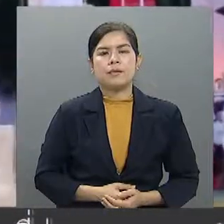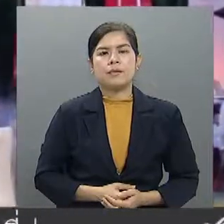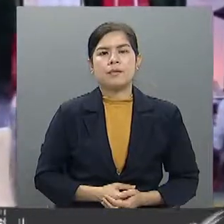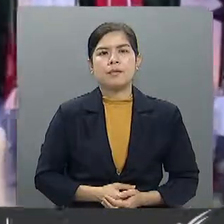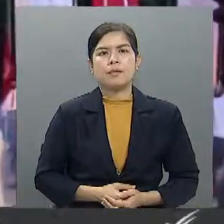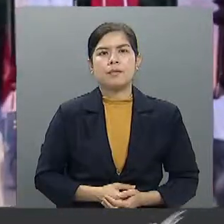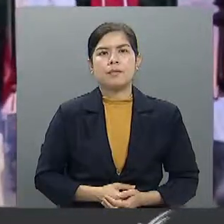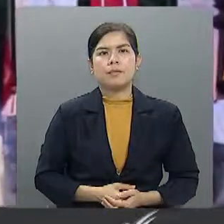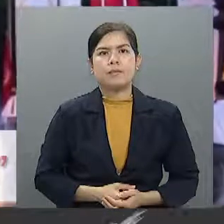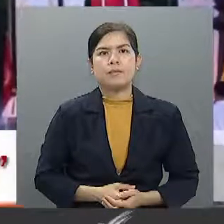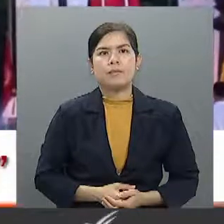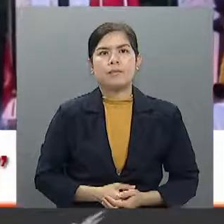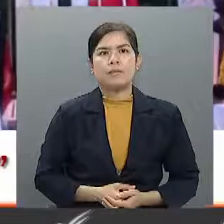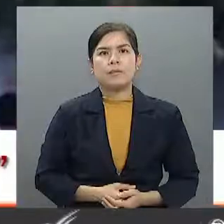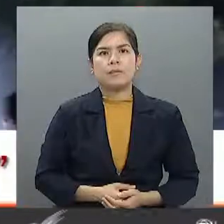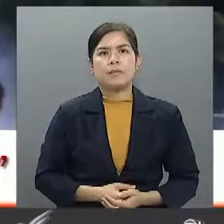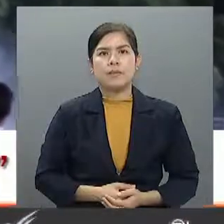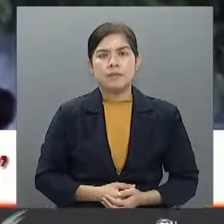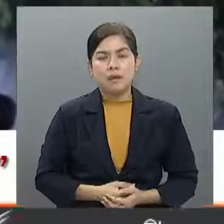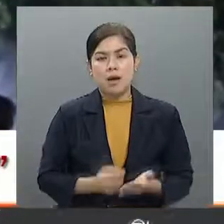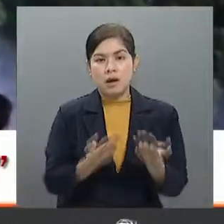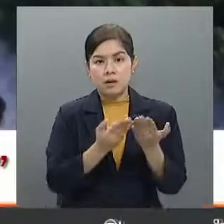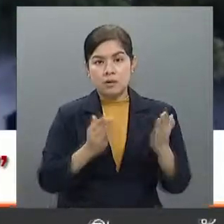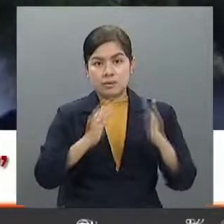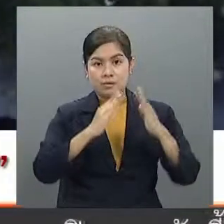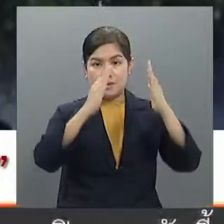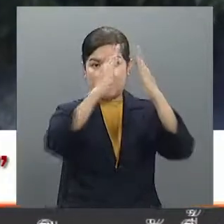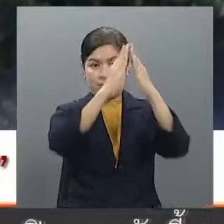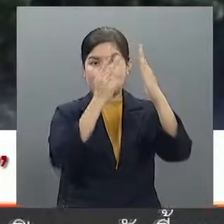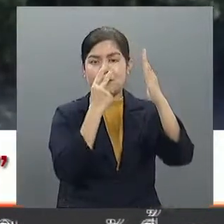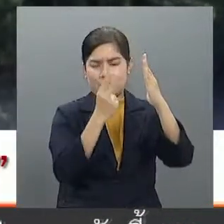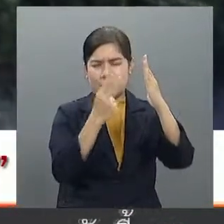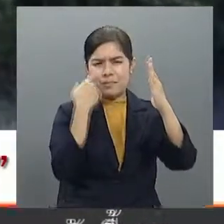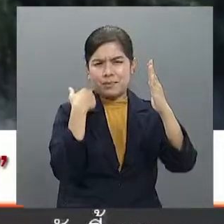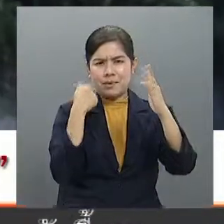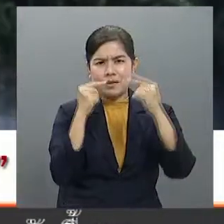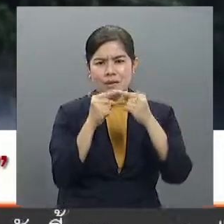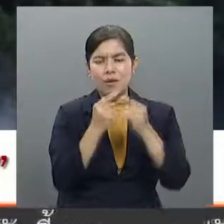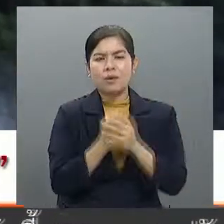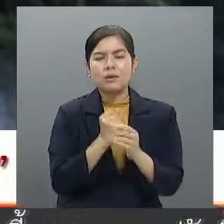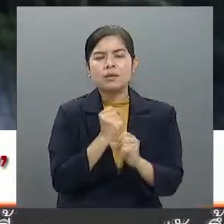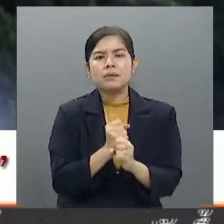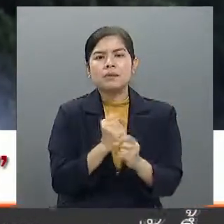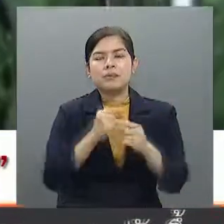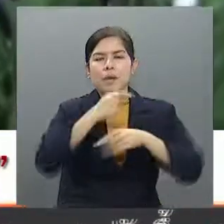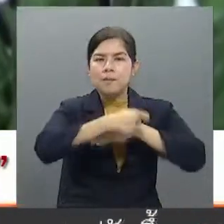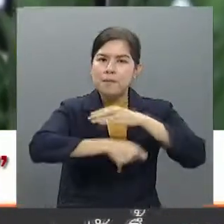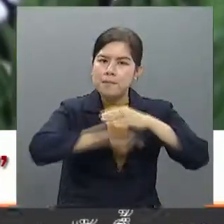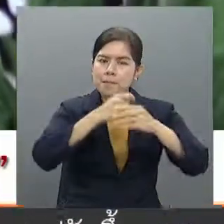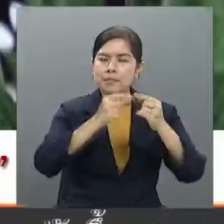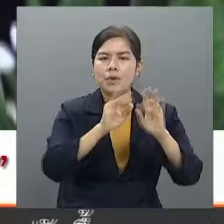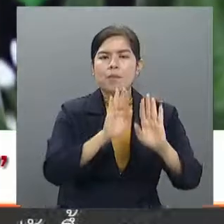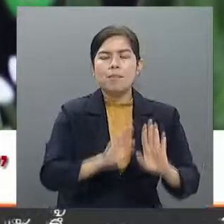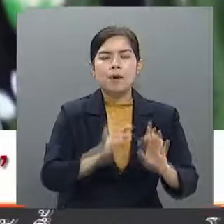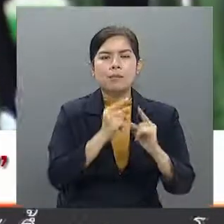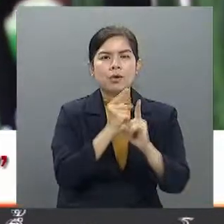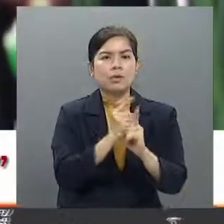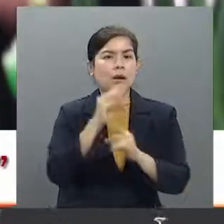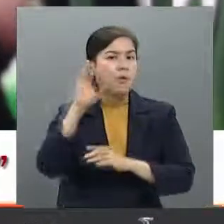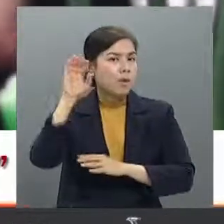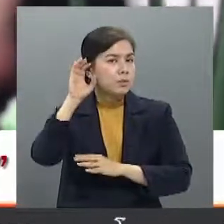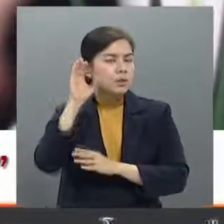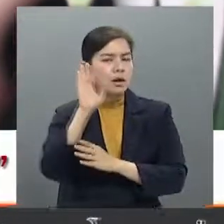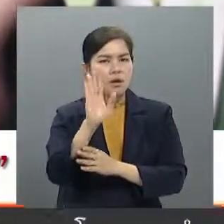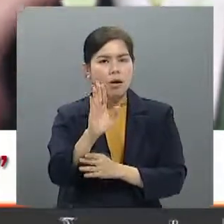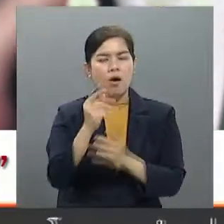พานใบสีตั้งกลางวงล้อมของนิสิตใหม่เพื่อทำพิธีใบสีสู่ขวัญตามความเชื่อเป็นส่วนหนึ่งในประเพณีรับน้องของหลายส